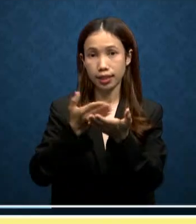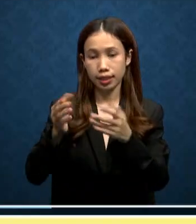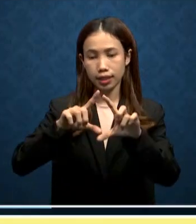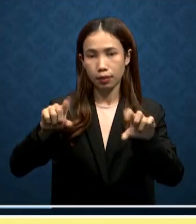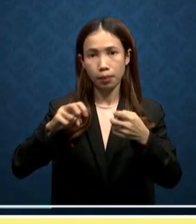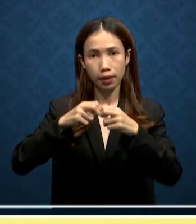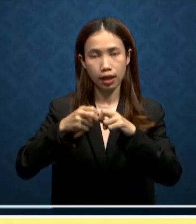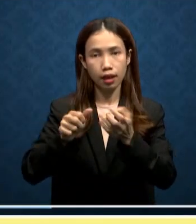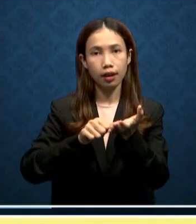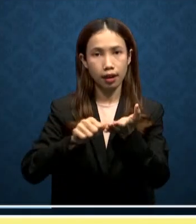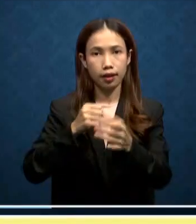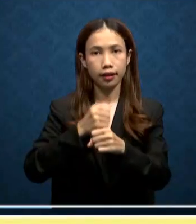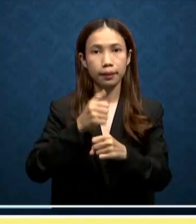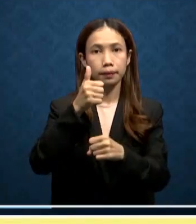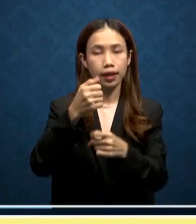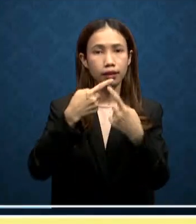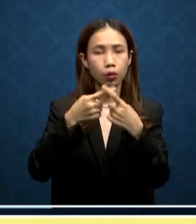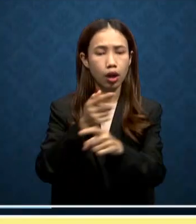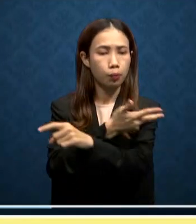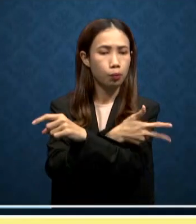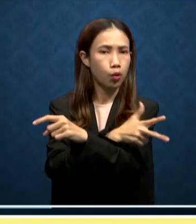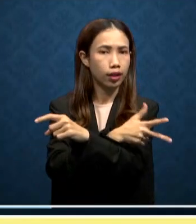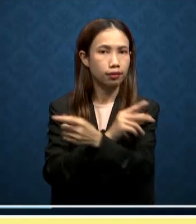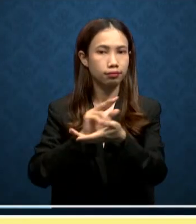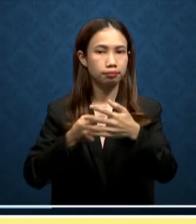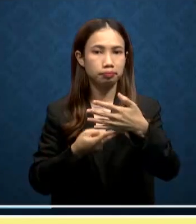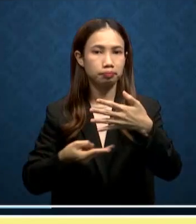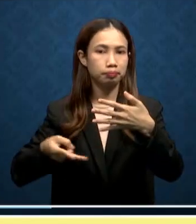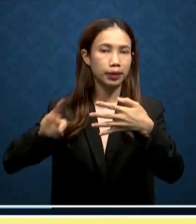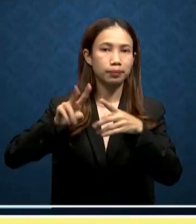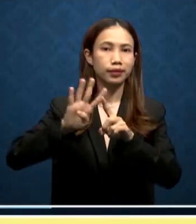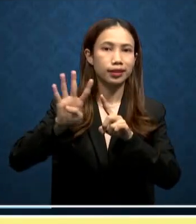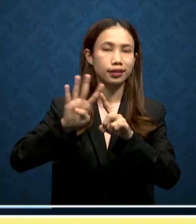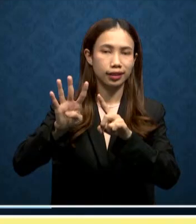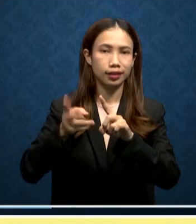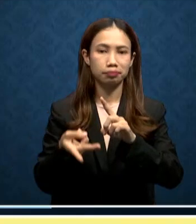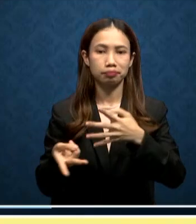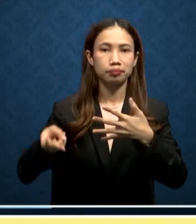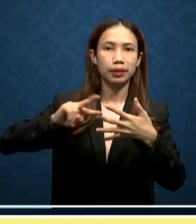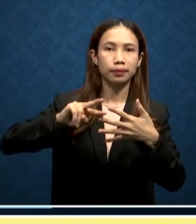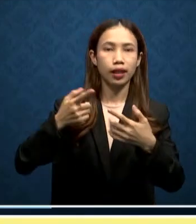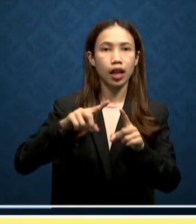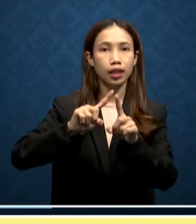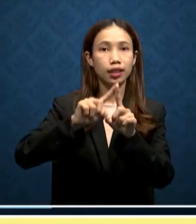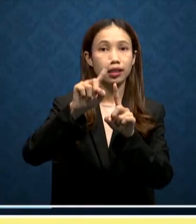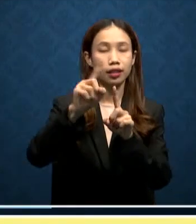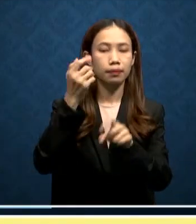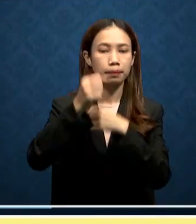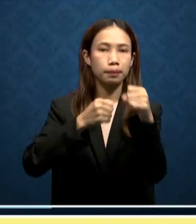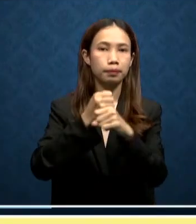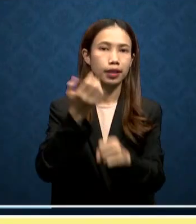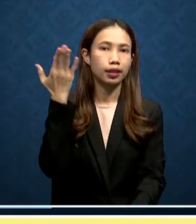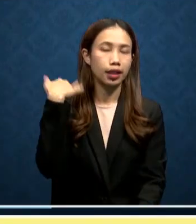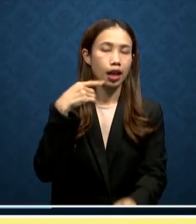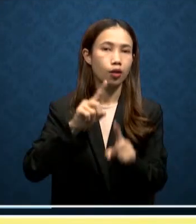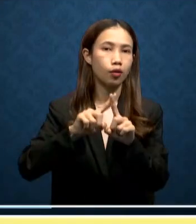แก้ปัญหาเได้บึงกานะแต่ภูเก็ตเขึ้นมาแทนนะผู้เก็จขึ้นมาแทนลำดับหนึเนี่ยปีที่แล้วเนี่ยลำดับ